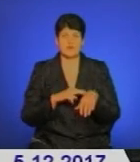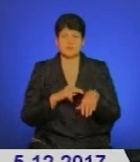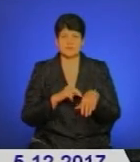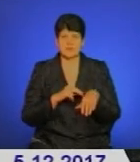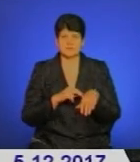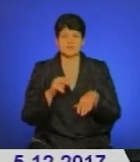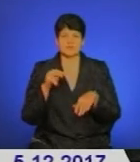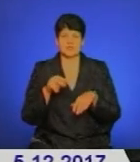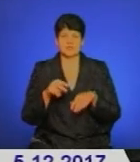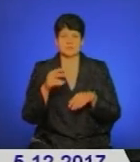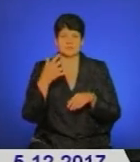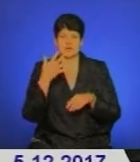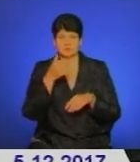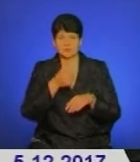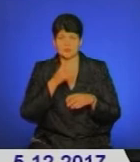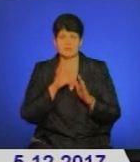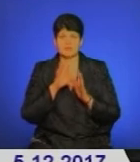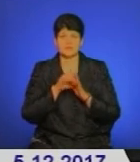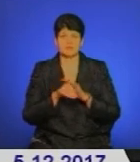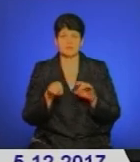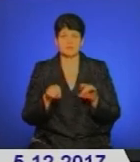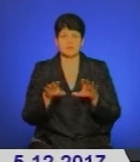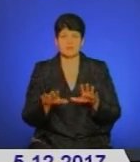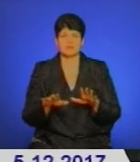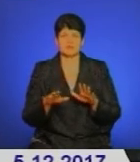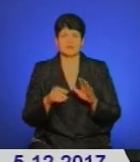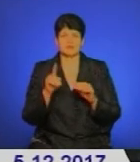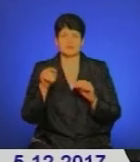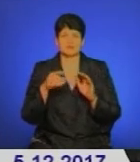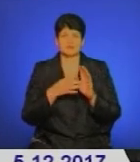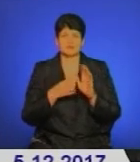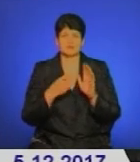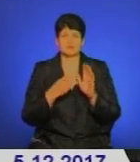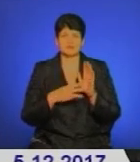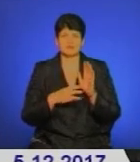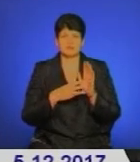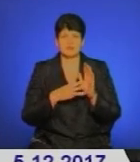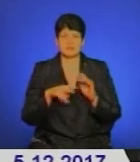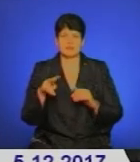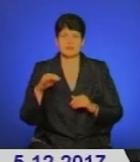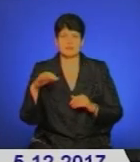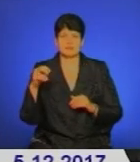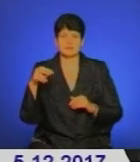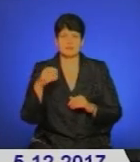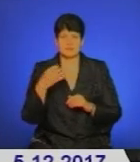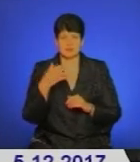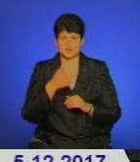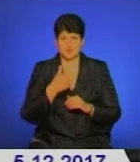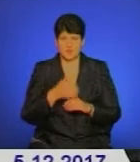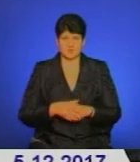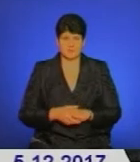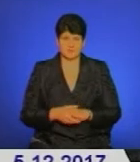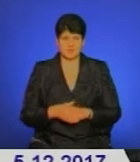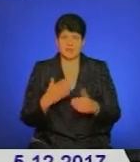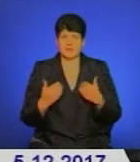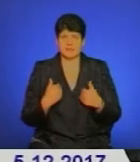у 2005 році внесено постановою номер 988 від листопада 2015 року. Але